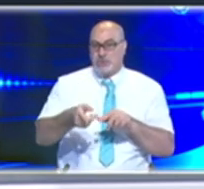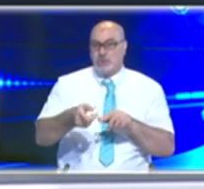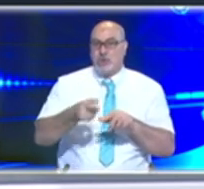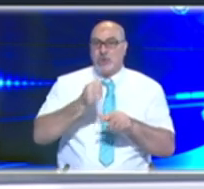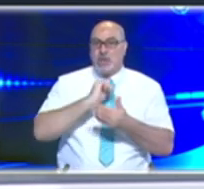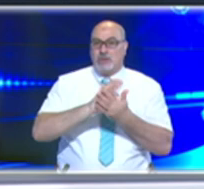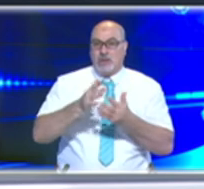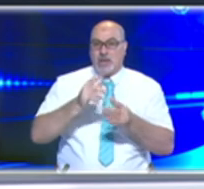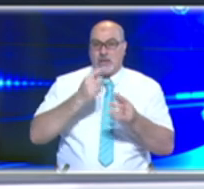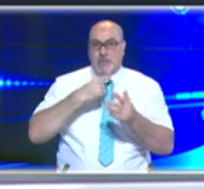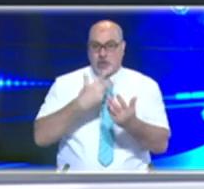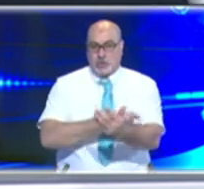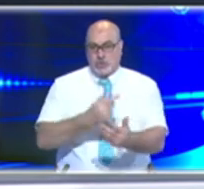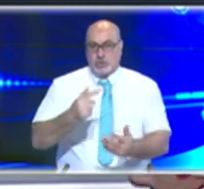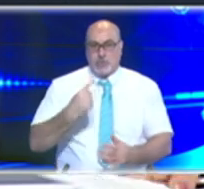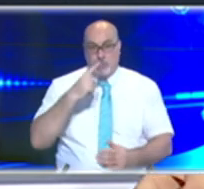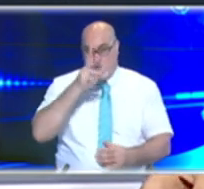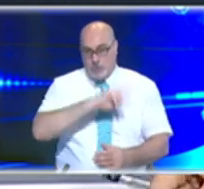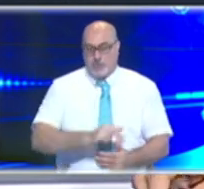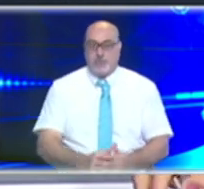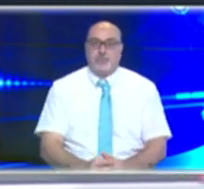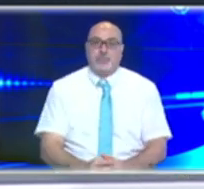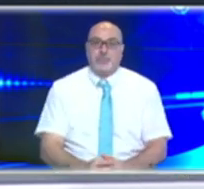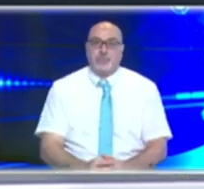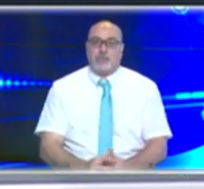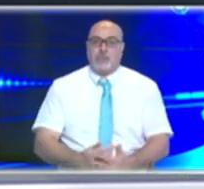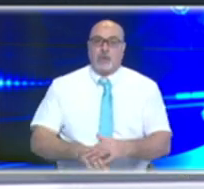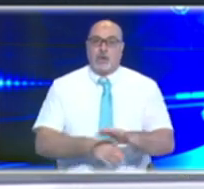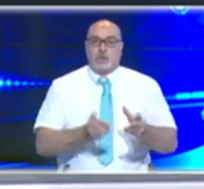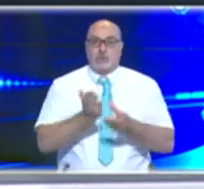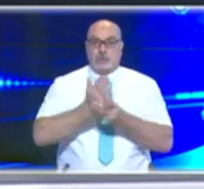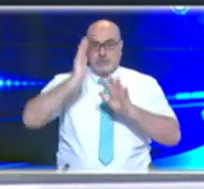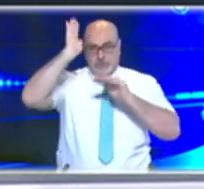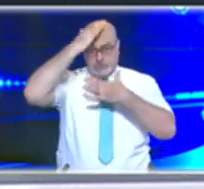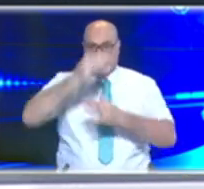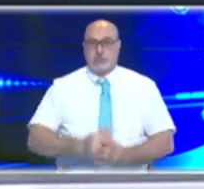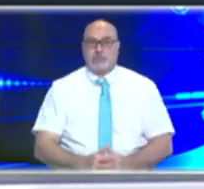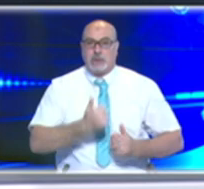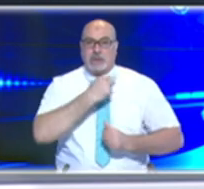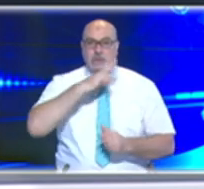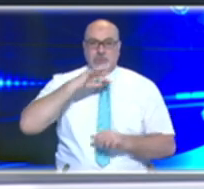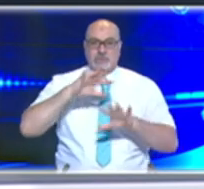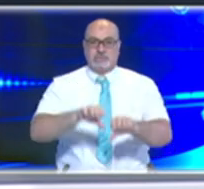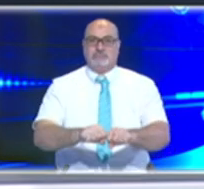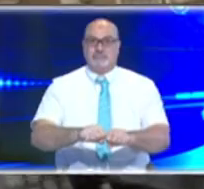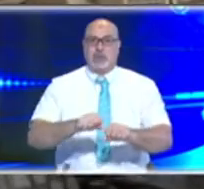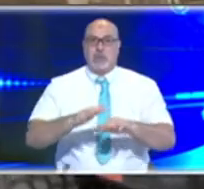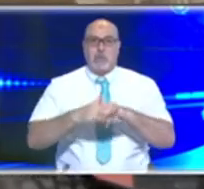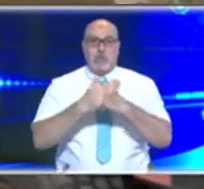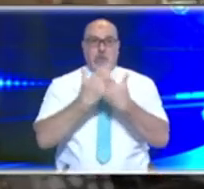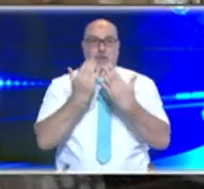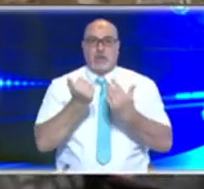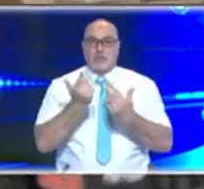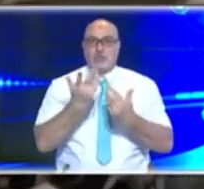خلال التجارب. في الملف الفلسطيني، داهمت قوات الاحتلال الإسرائيلي فجر اليوم